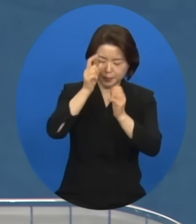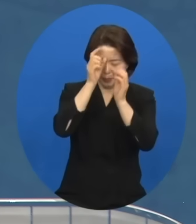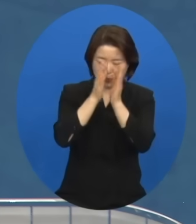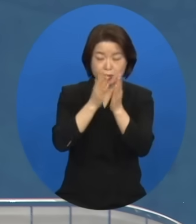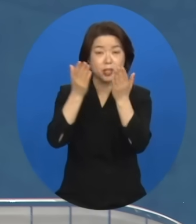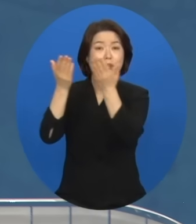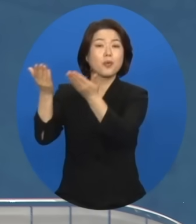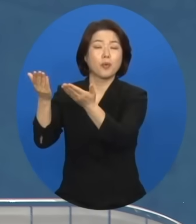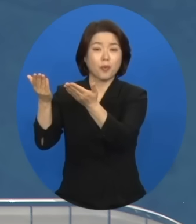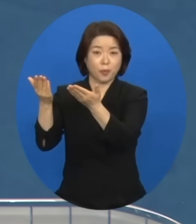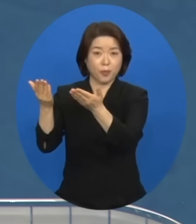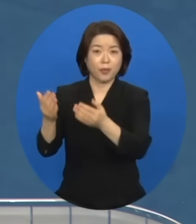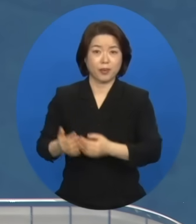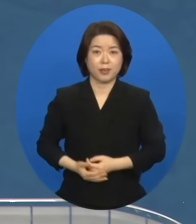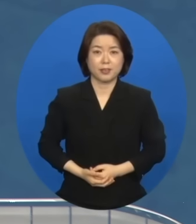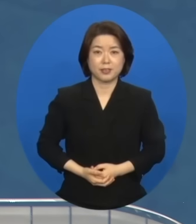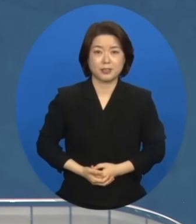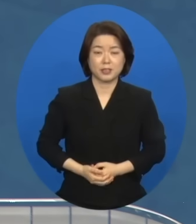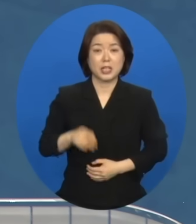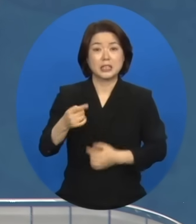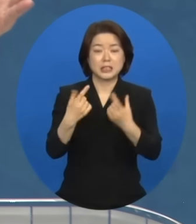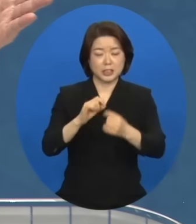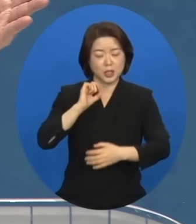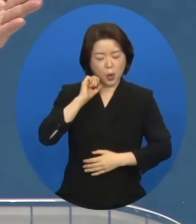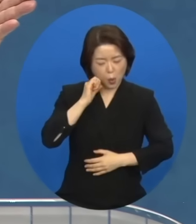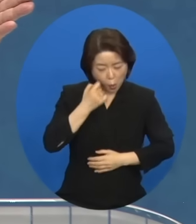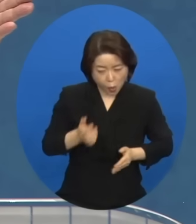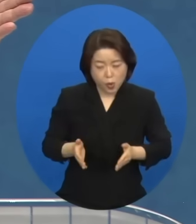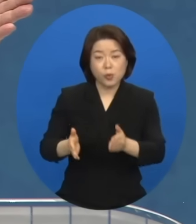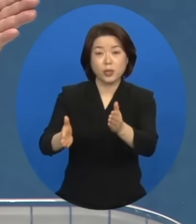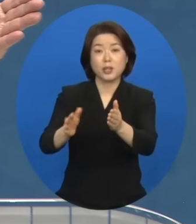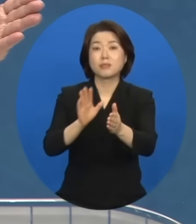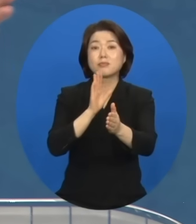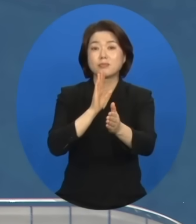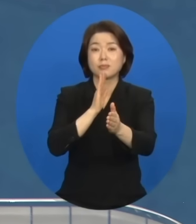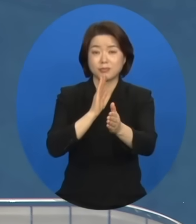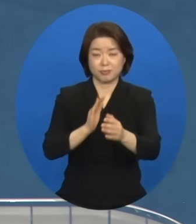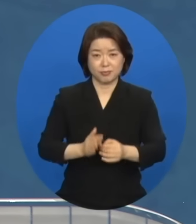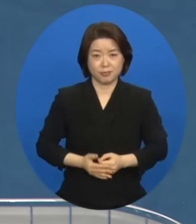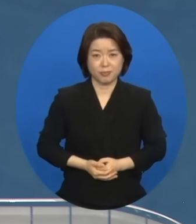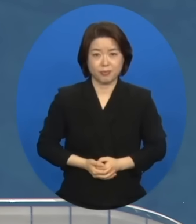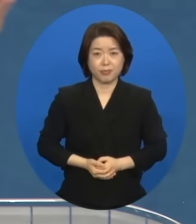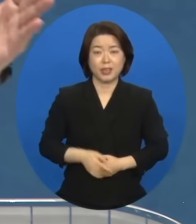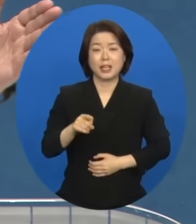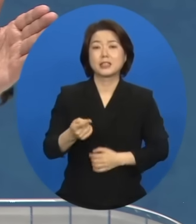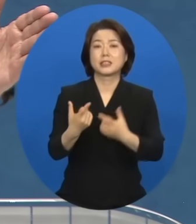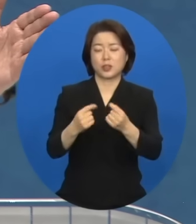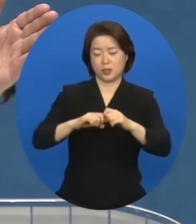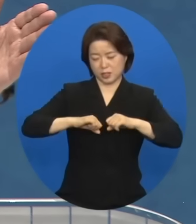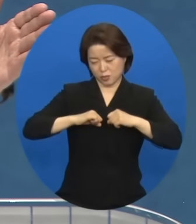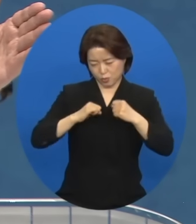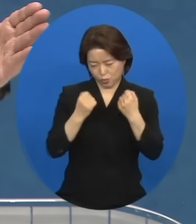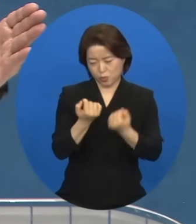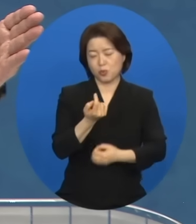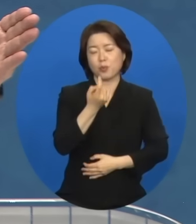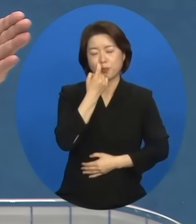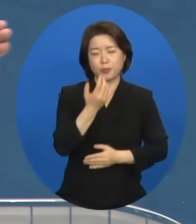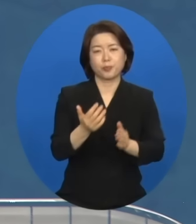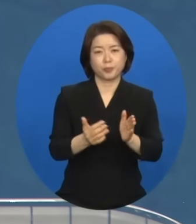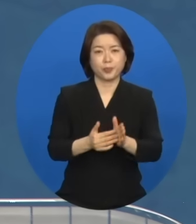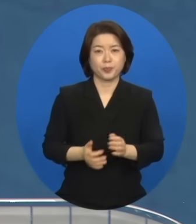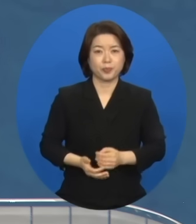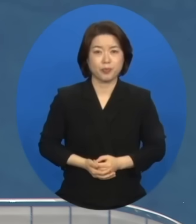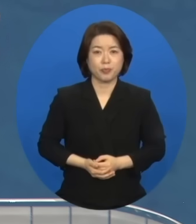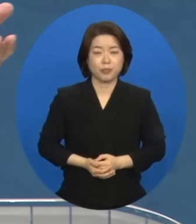드렸다고 그랬습니다. 그렇게 어려운 길이었어요. 그렇게 순종을 배우셨습니다.